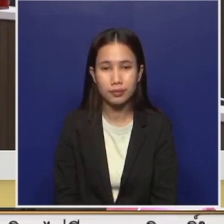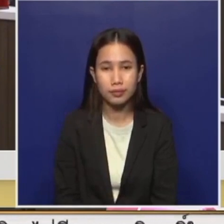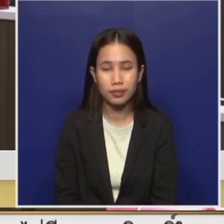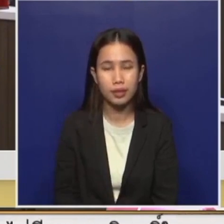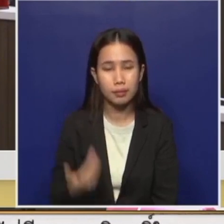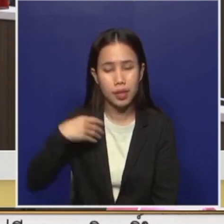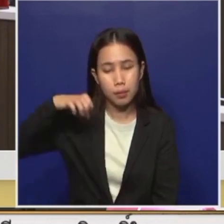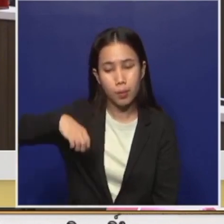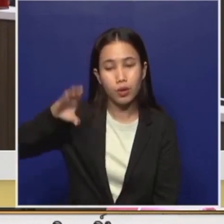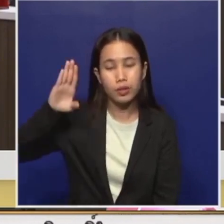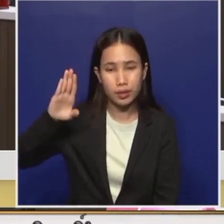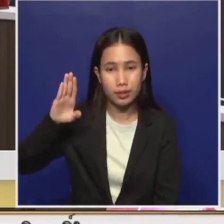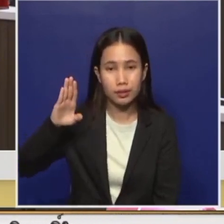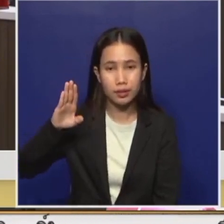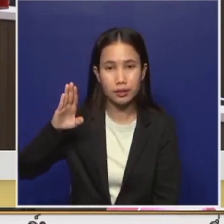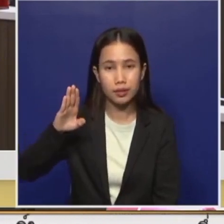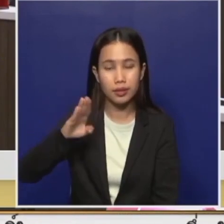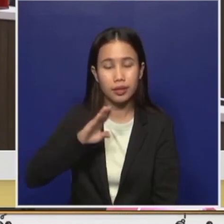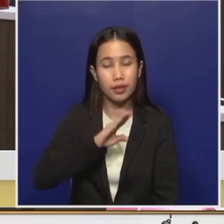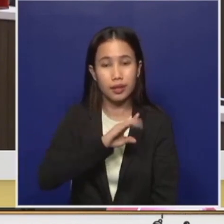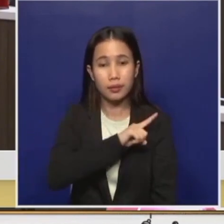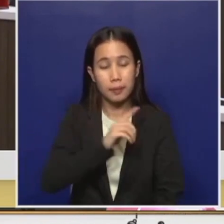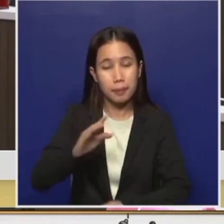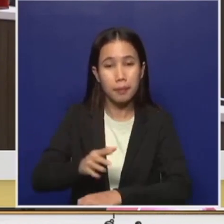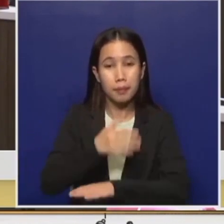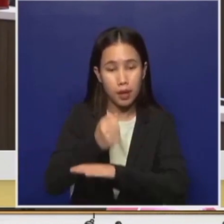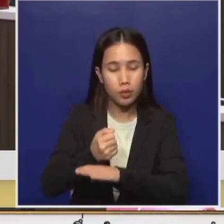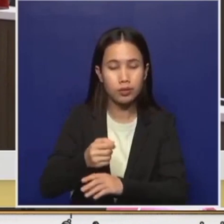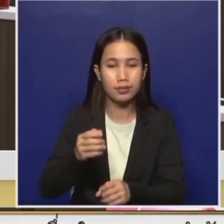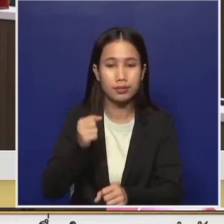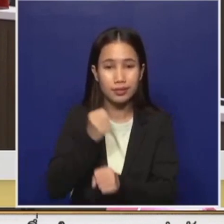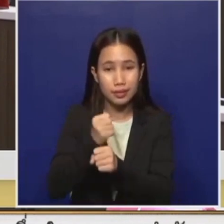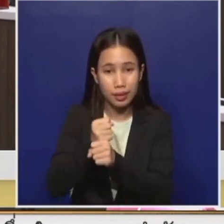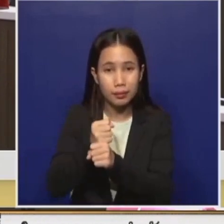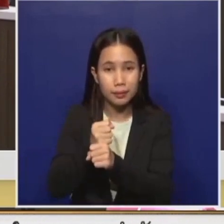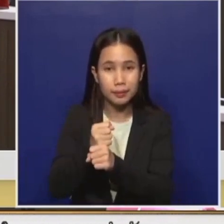มีบริษัทหนึครัเป็นผู้รับเหùngไปดเืนการถูก